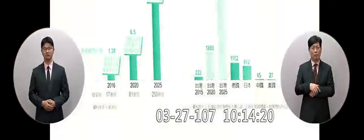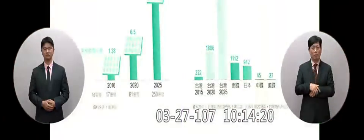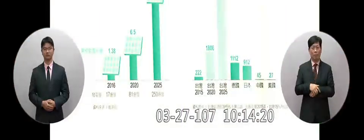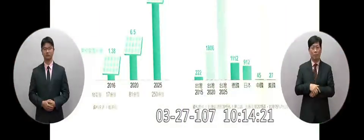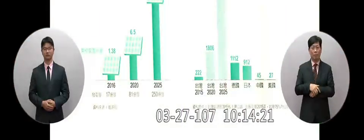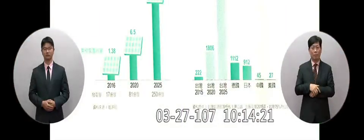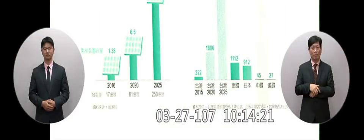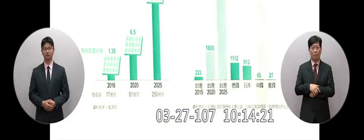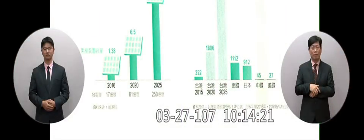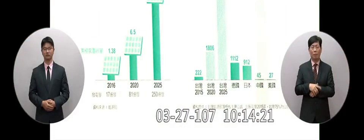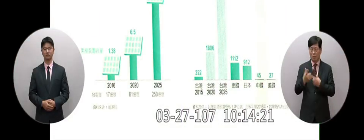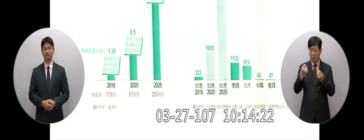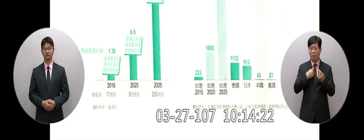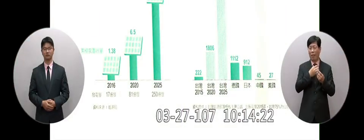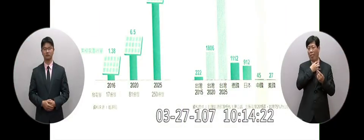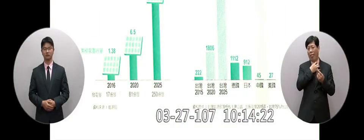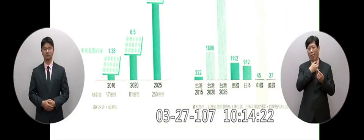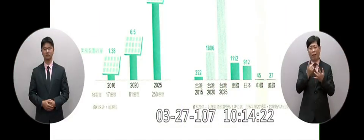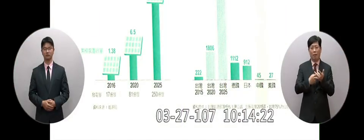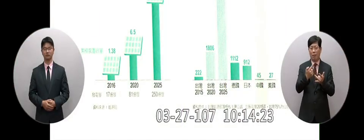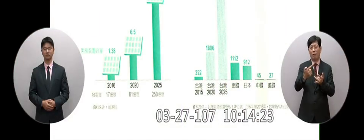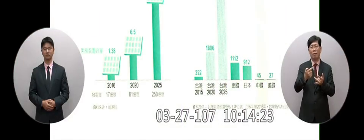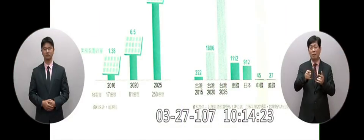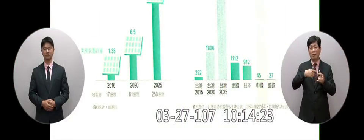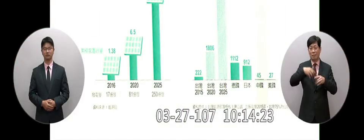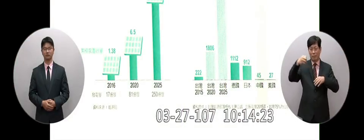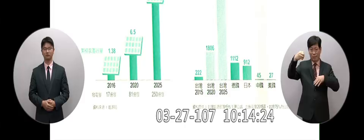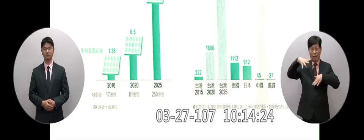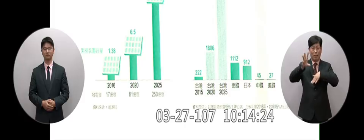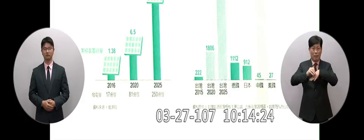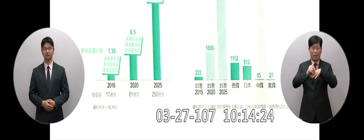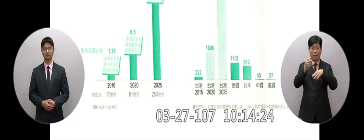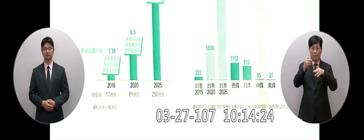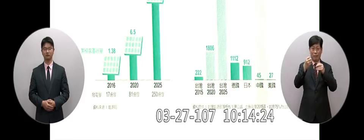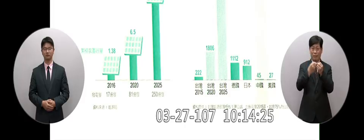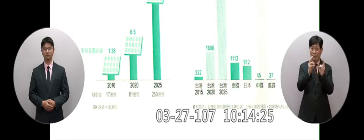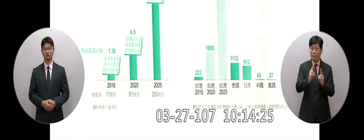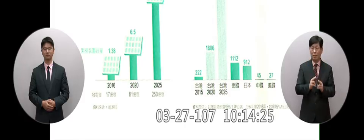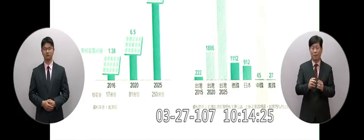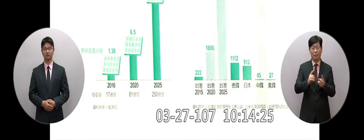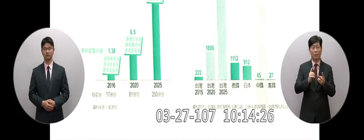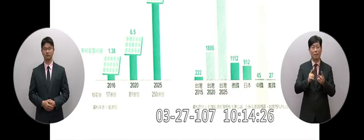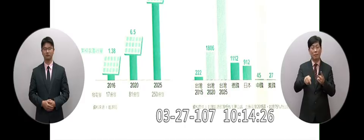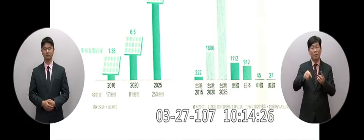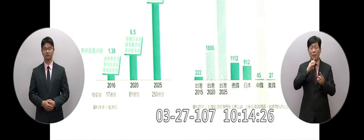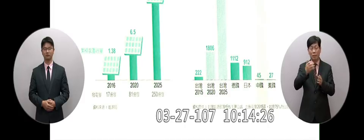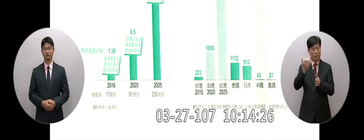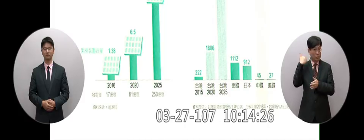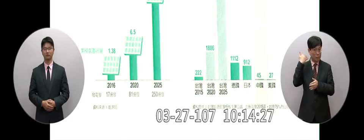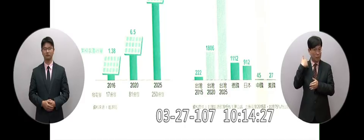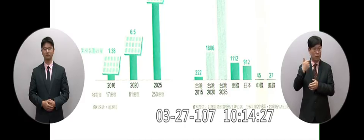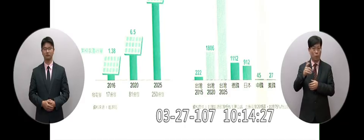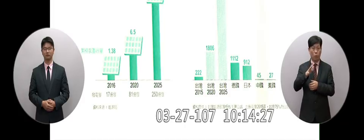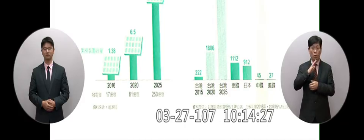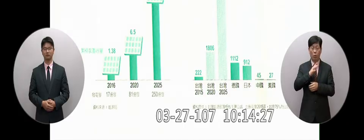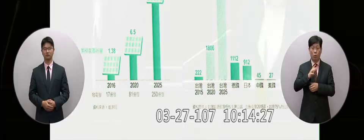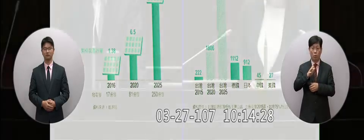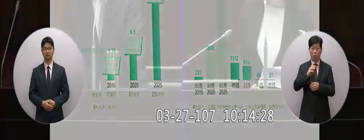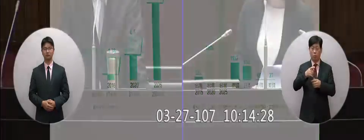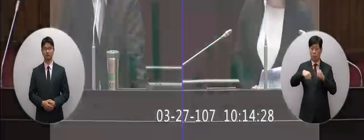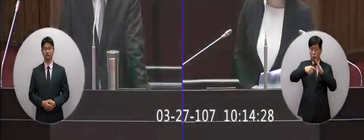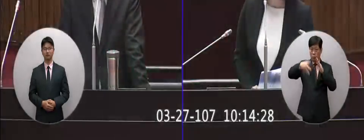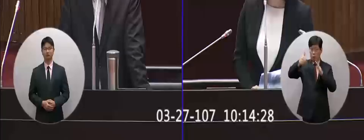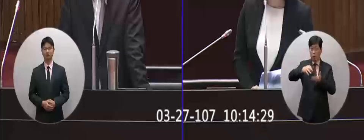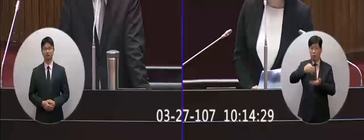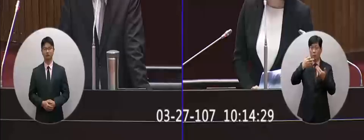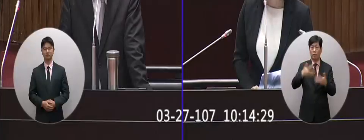一个，也是一个缺口了哈。这个部分是太阳能的部分。另外就是因为太阳能，我们之前可能也跟院长